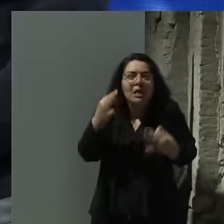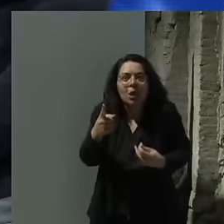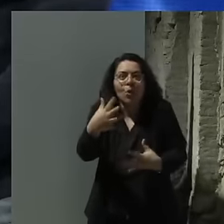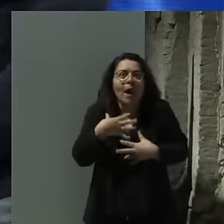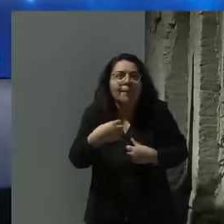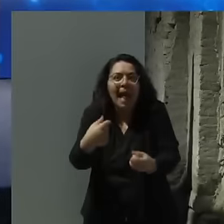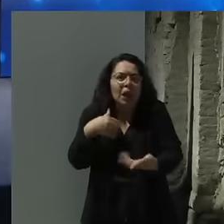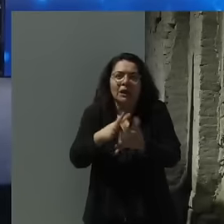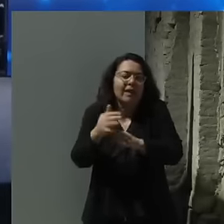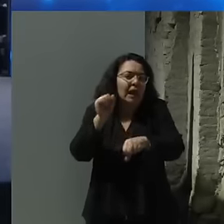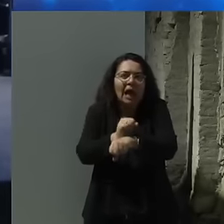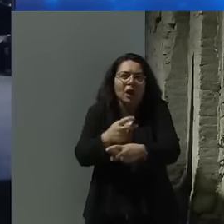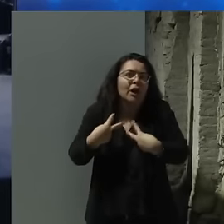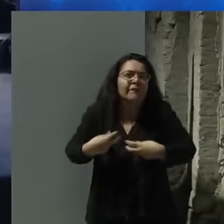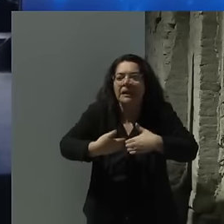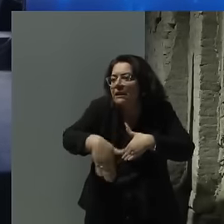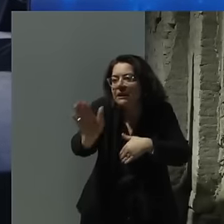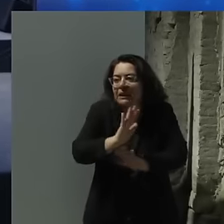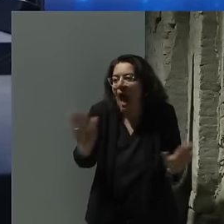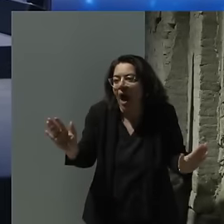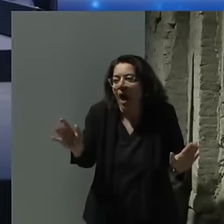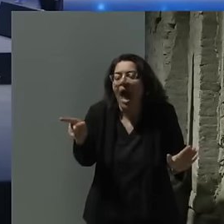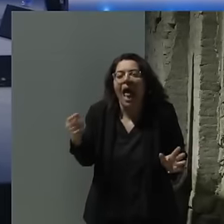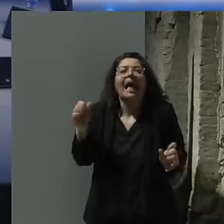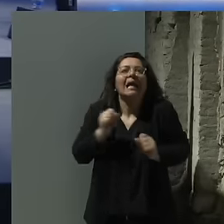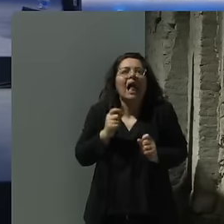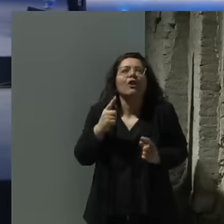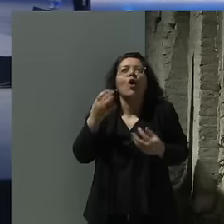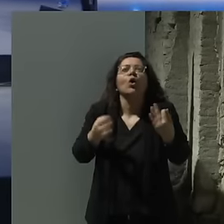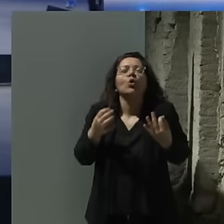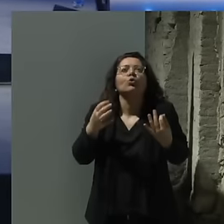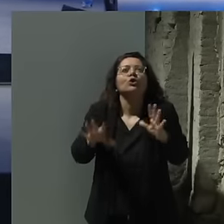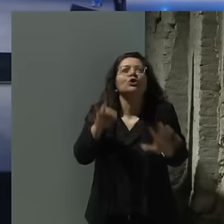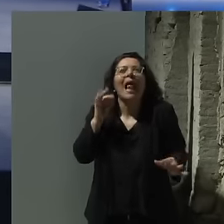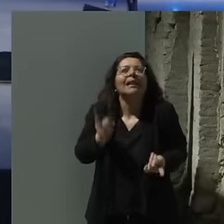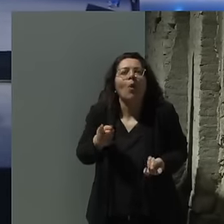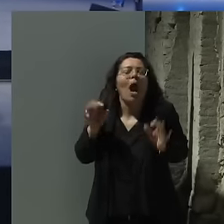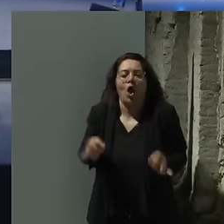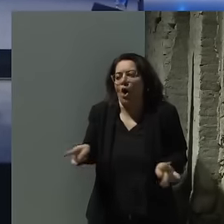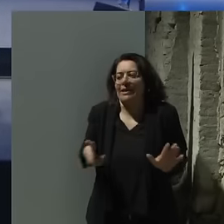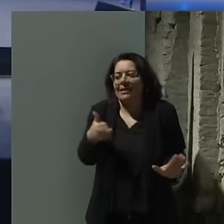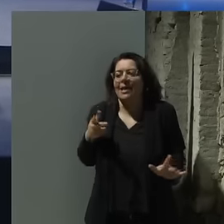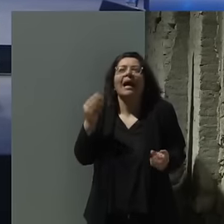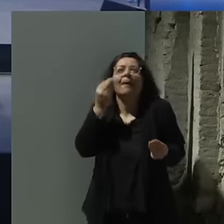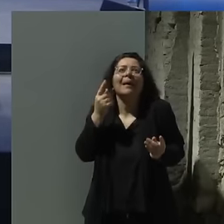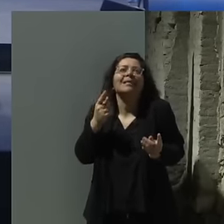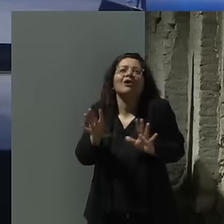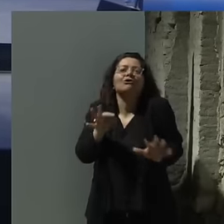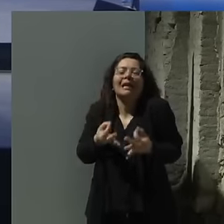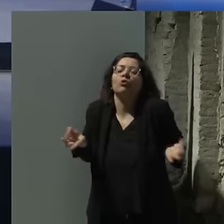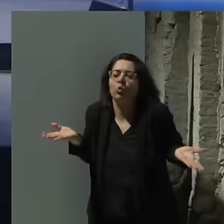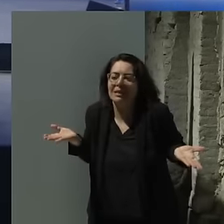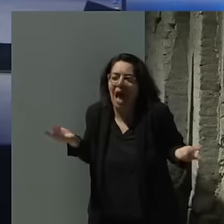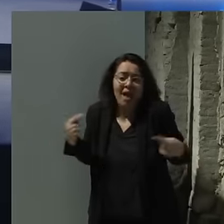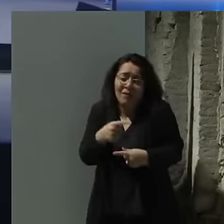lui credeva fosse giusto ed era sbagliatissimo. E alla fine è successo che ha sparato, ha ammazzato,